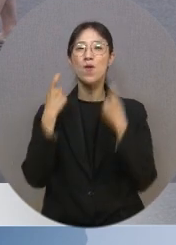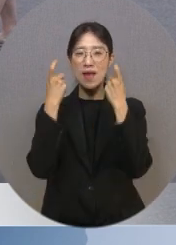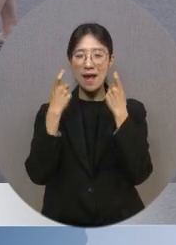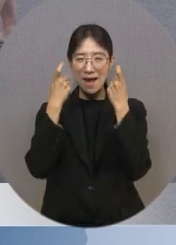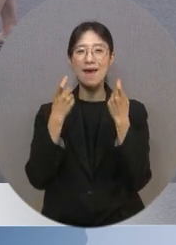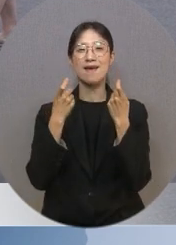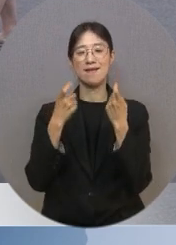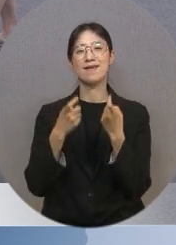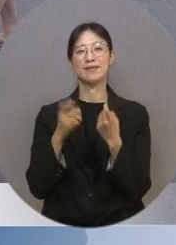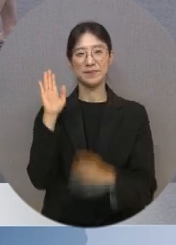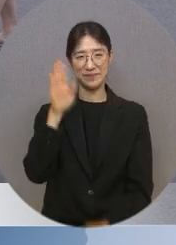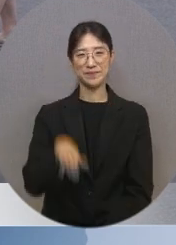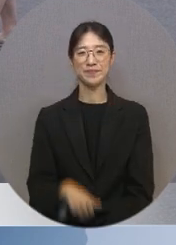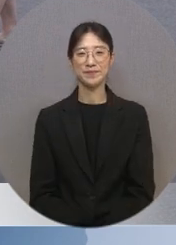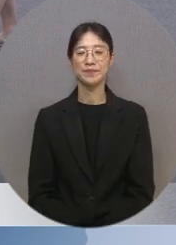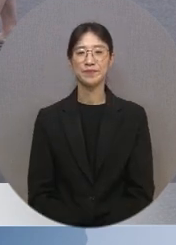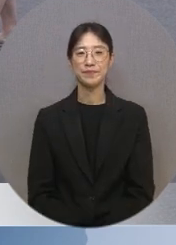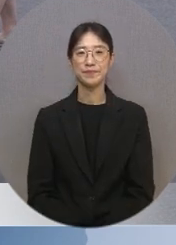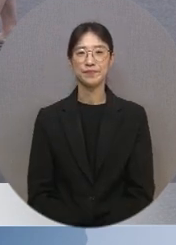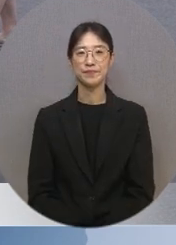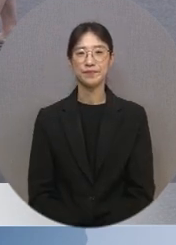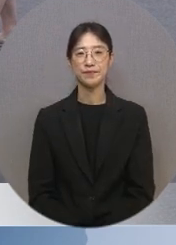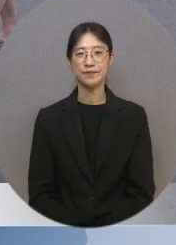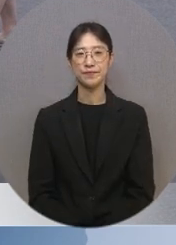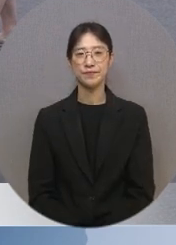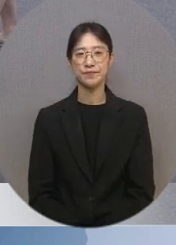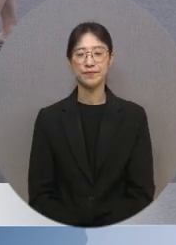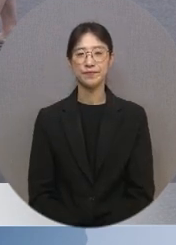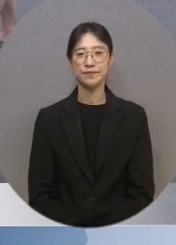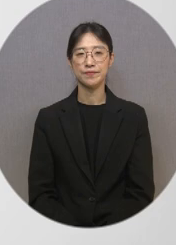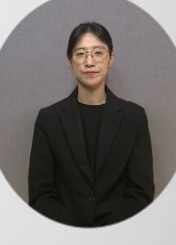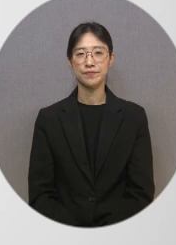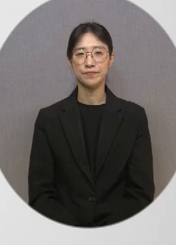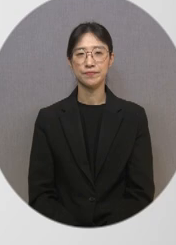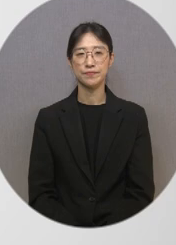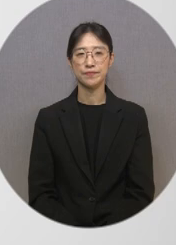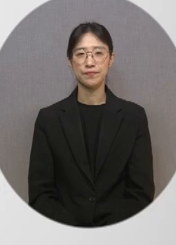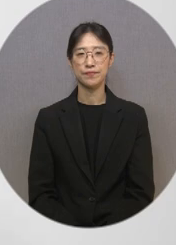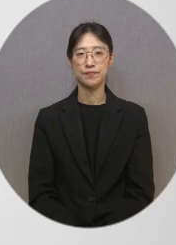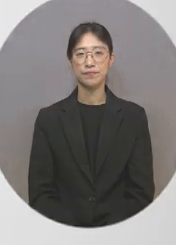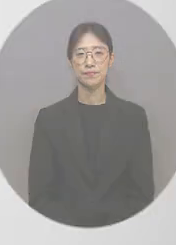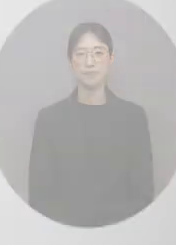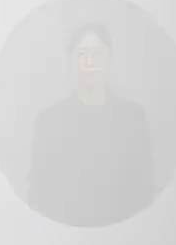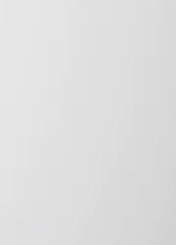건데요. 정유정 아나운서가 함께 다녀왔습니다.